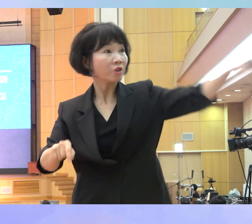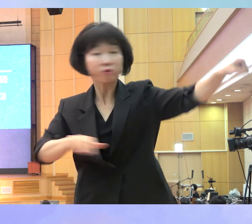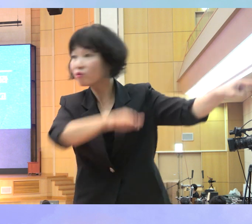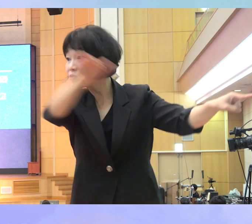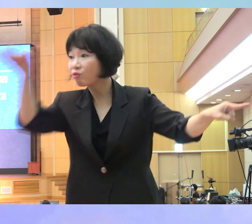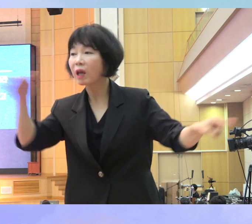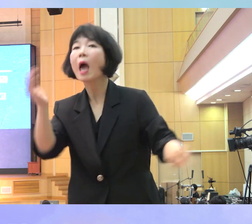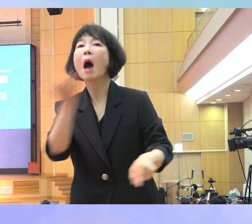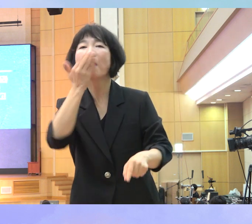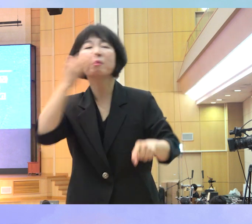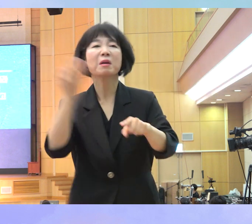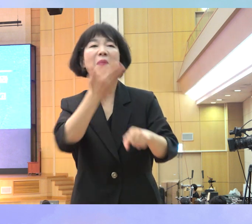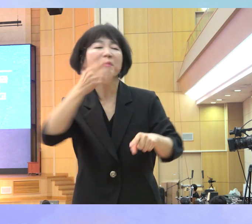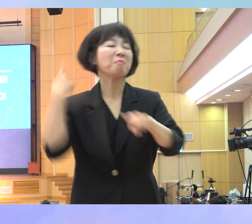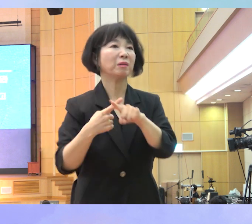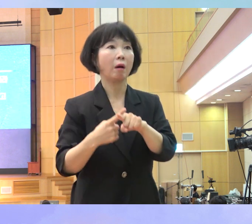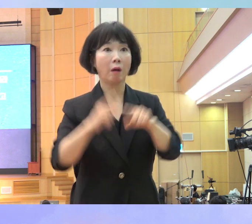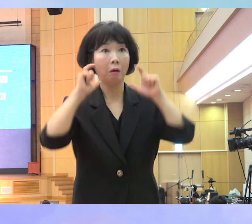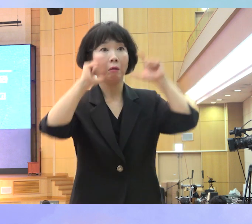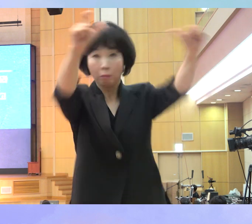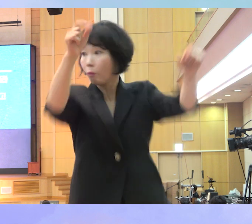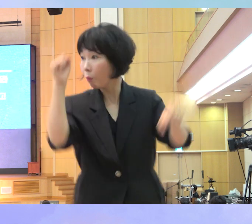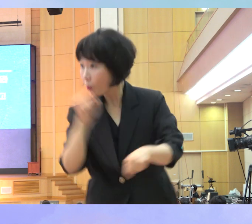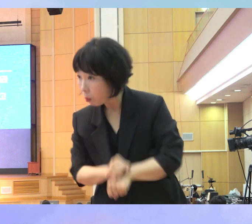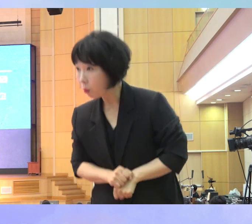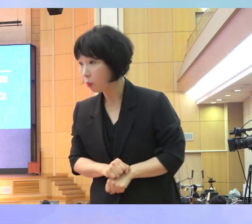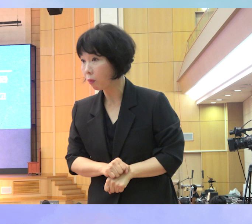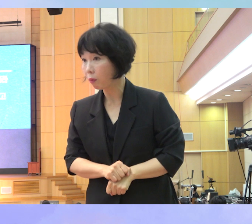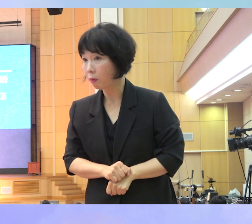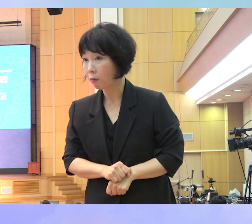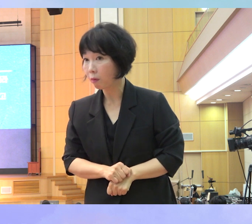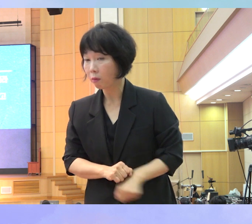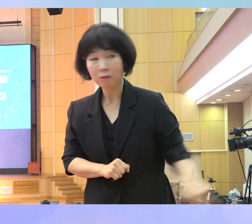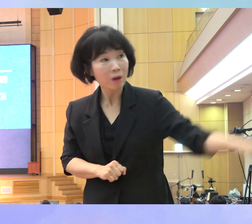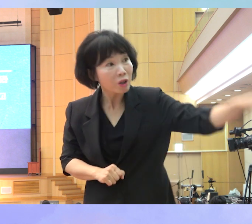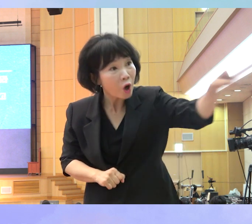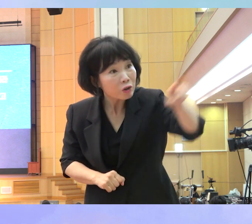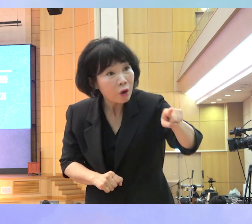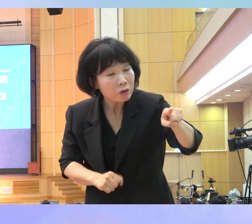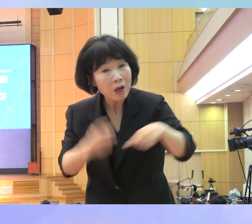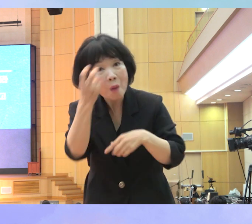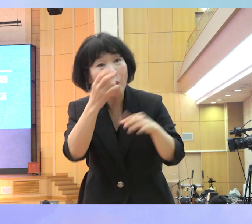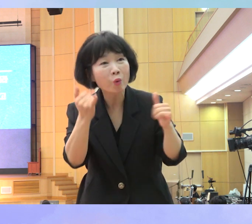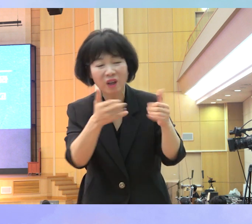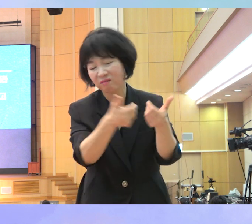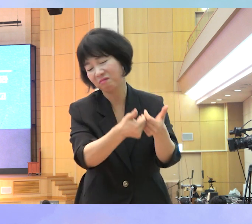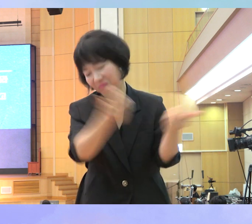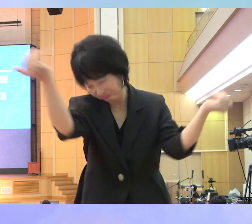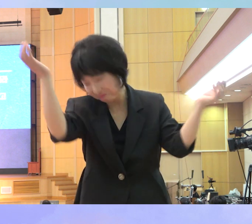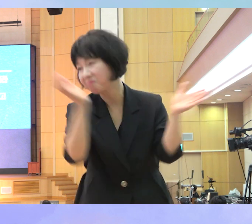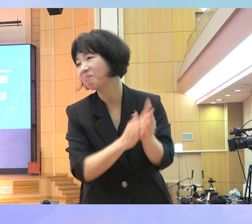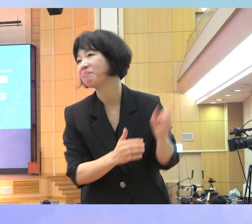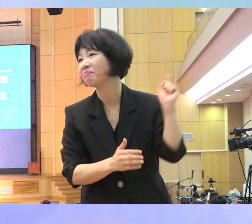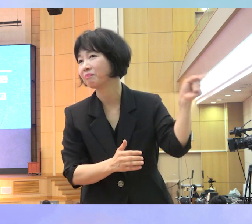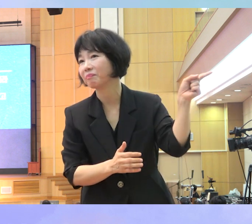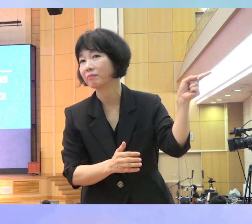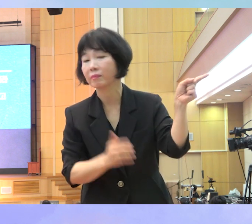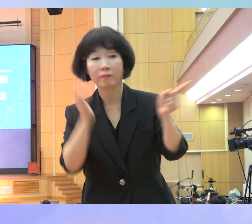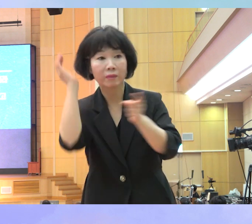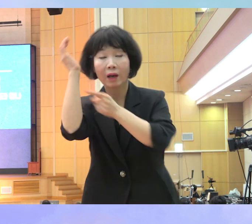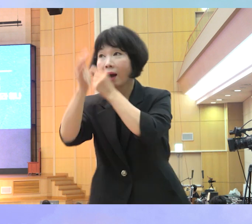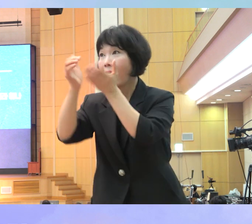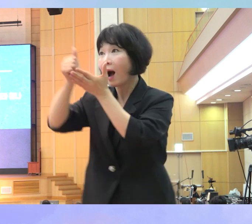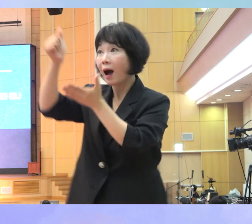밥이다. 왜냐하면 그들의 보호자는 그들에게서 떠났고,